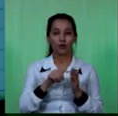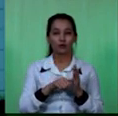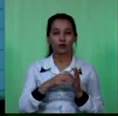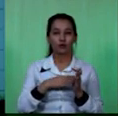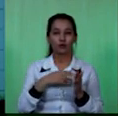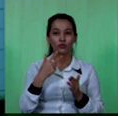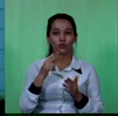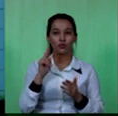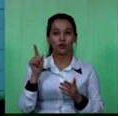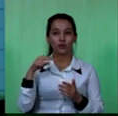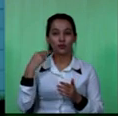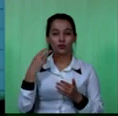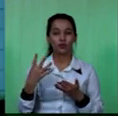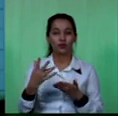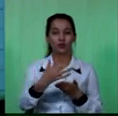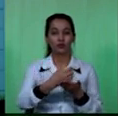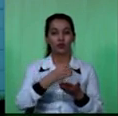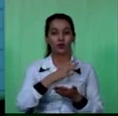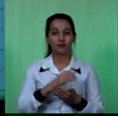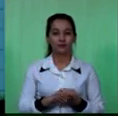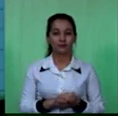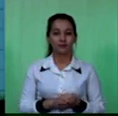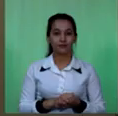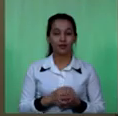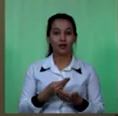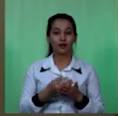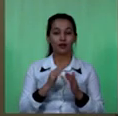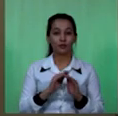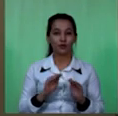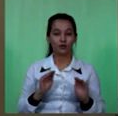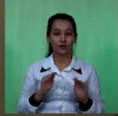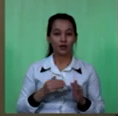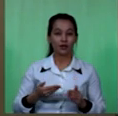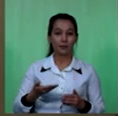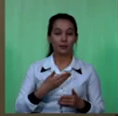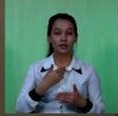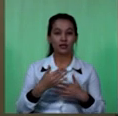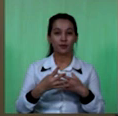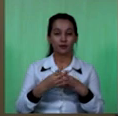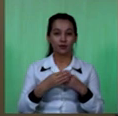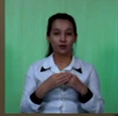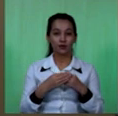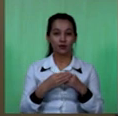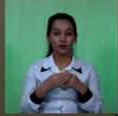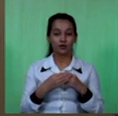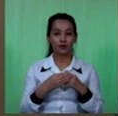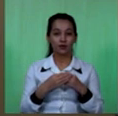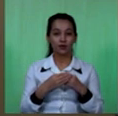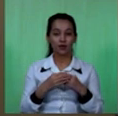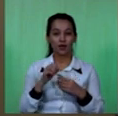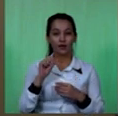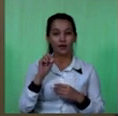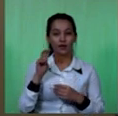9693 kilogram gilos terib olingan. Mana aziz o'quvchilar, biz sizlar bilan birgalikda ushbu